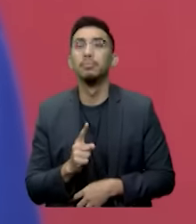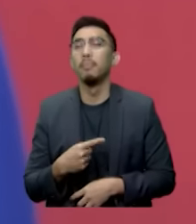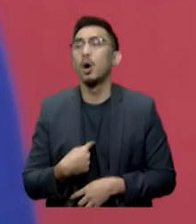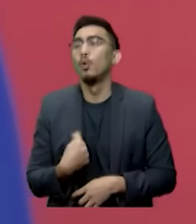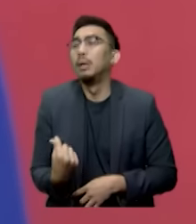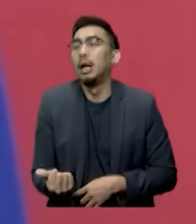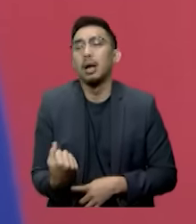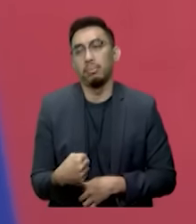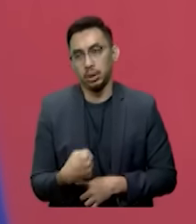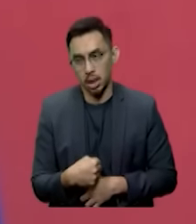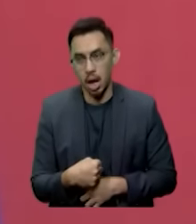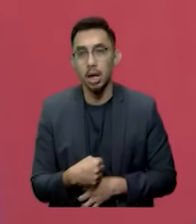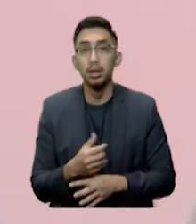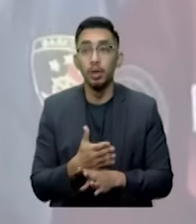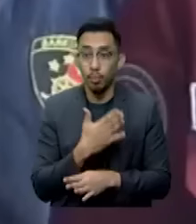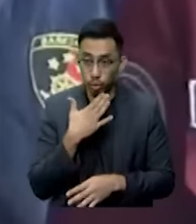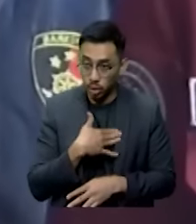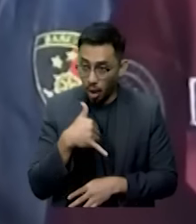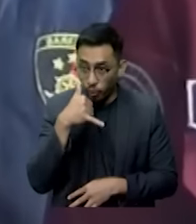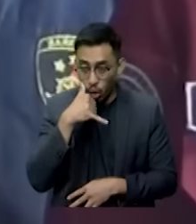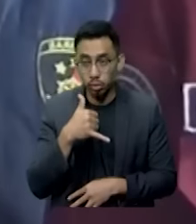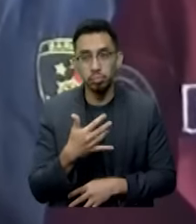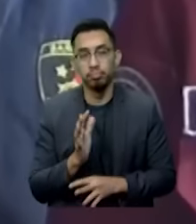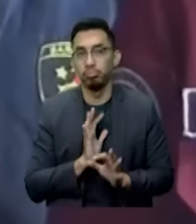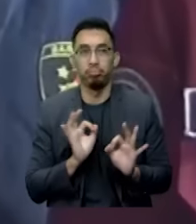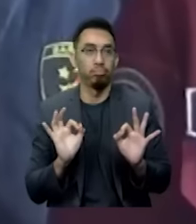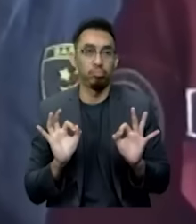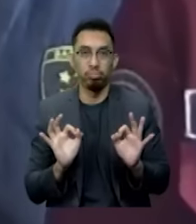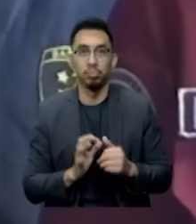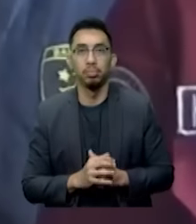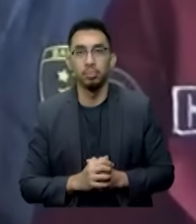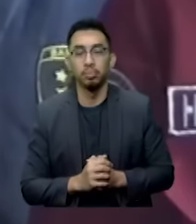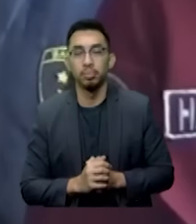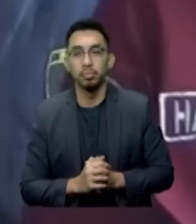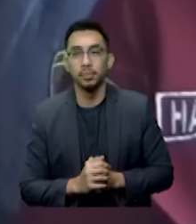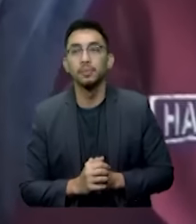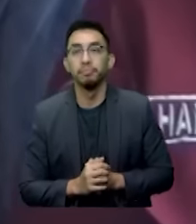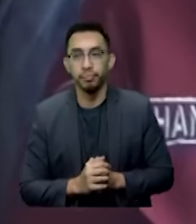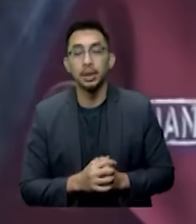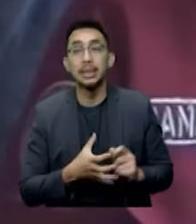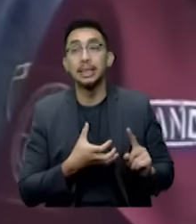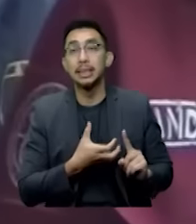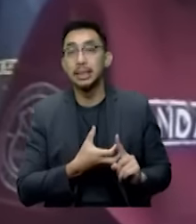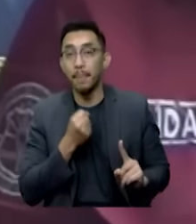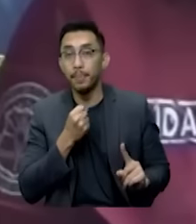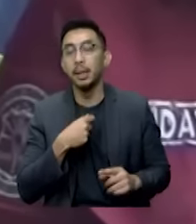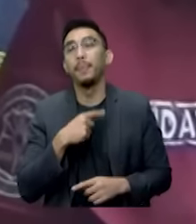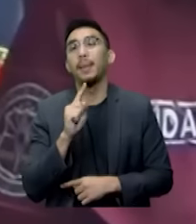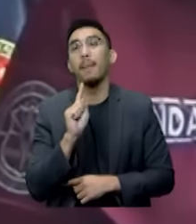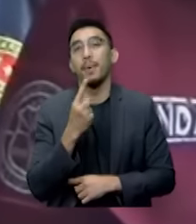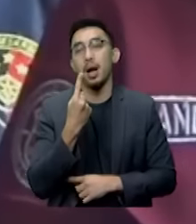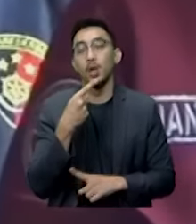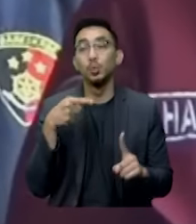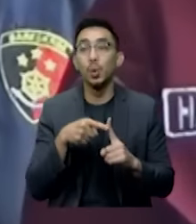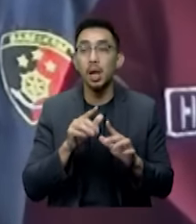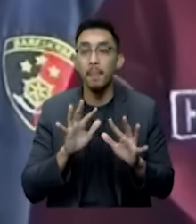Sebelumnya sudah punya? Belum punya, Pak. Tindak pidana tersebut baru pertama kali dilakukan oleh tersangka. Dengan maksud mengapa dia